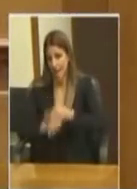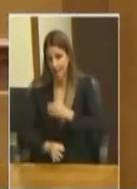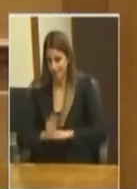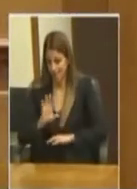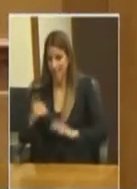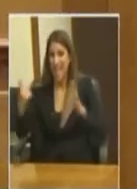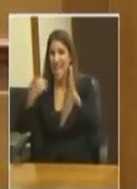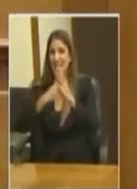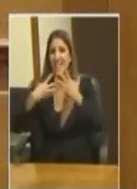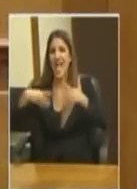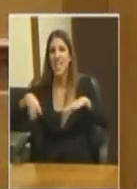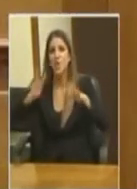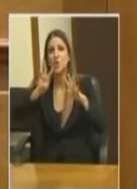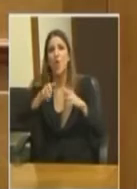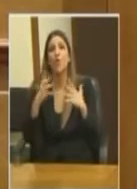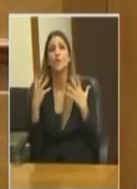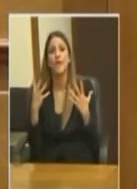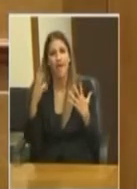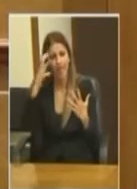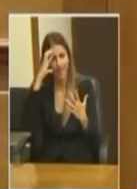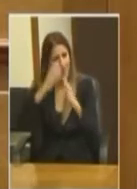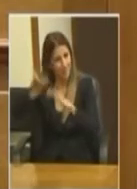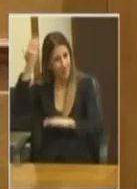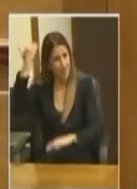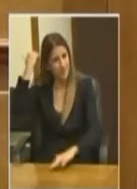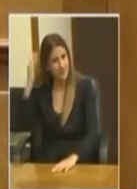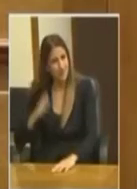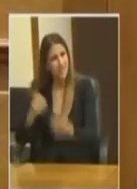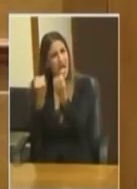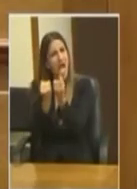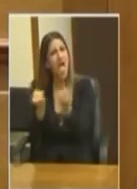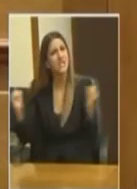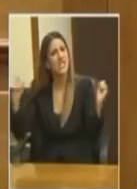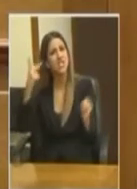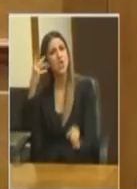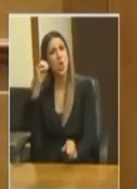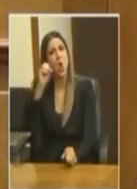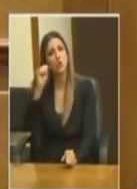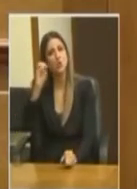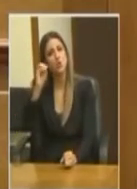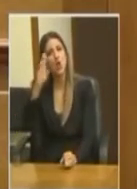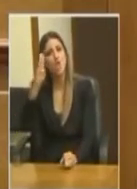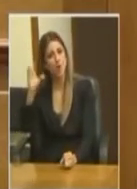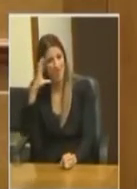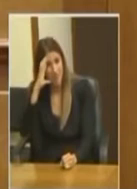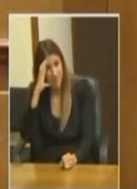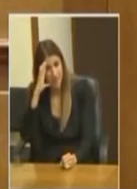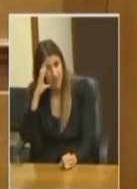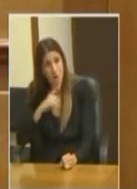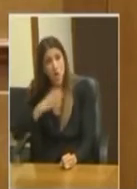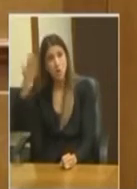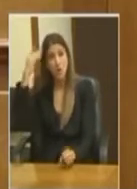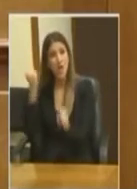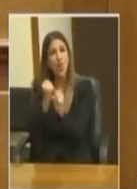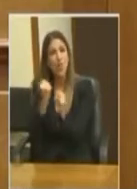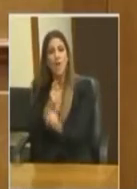στο ζήτημα της ονομασίας της πρώην Ιουγκοσλαβικής Δημοκρατίας της Μακεδονίας, ο επικεφαλής του ποταμιού Σταύρος Θεοδωράκης επανέλαβε στην ομιλία